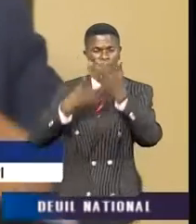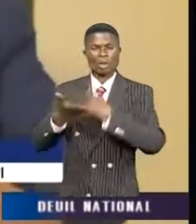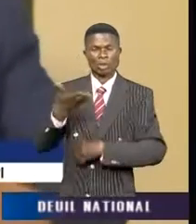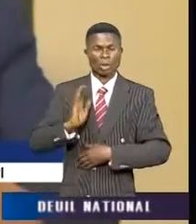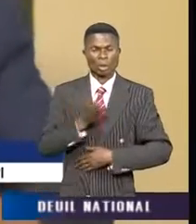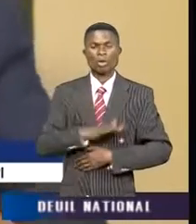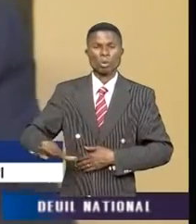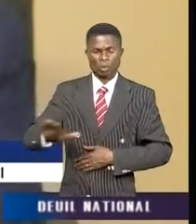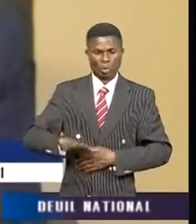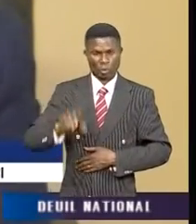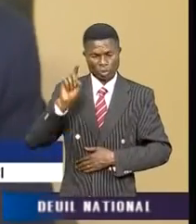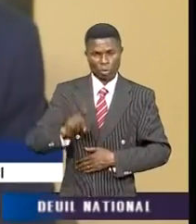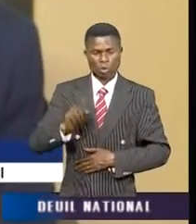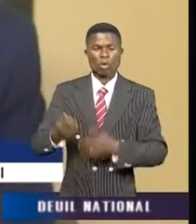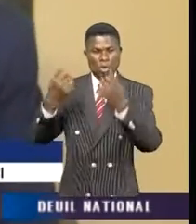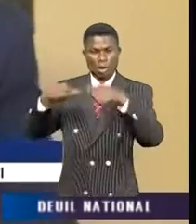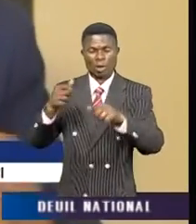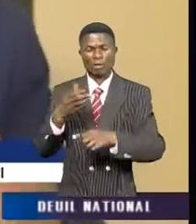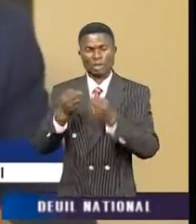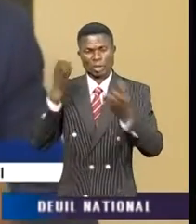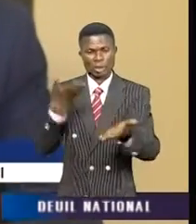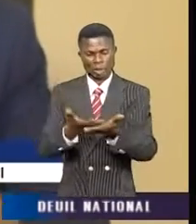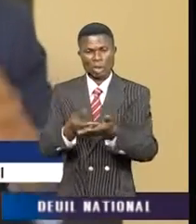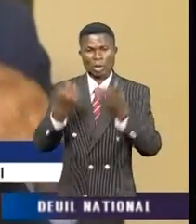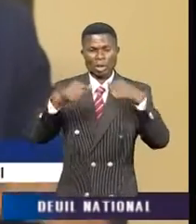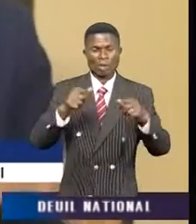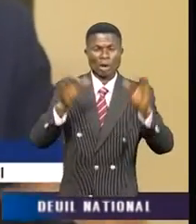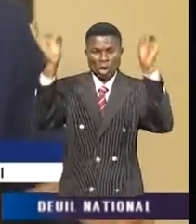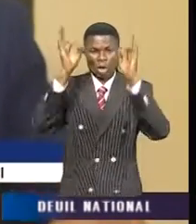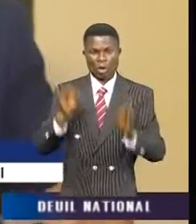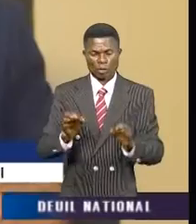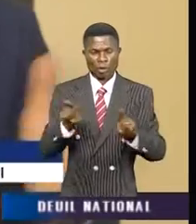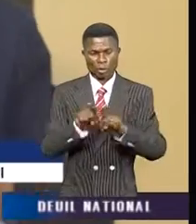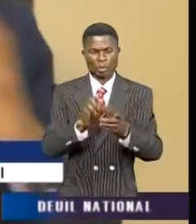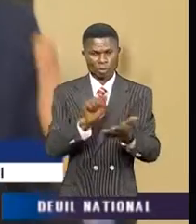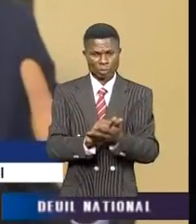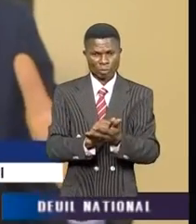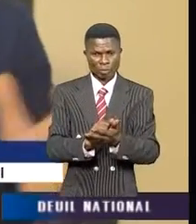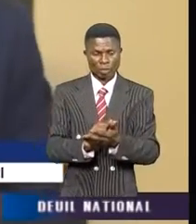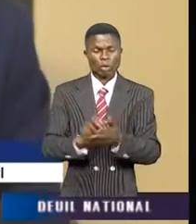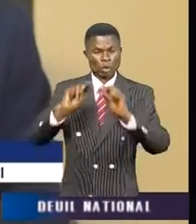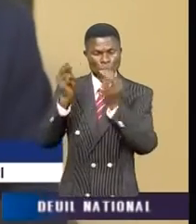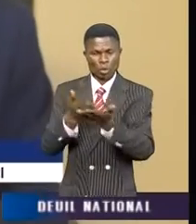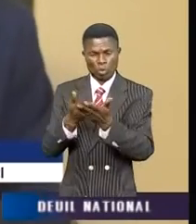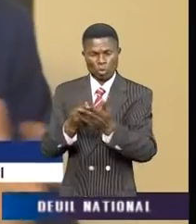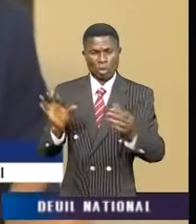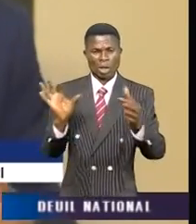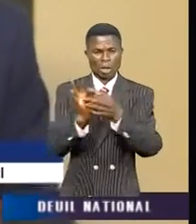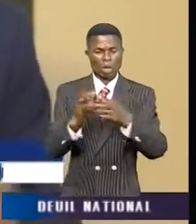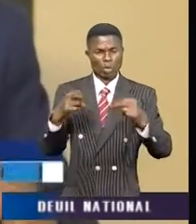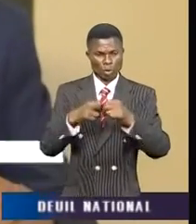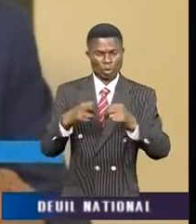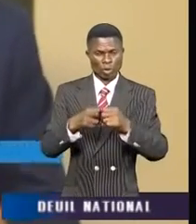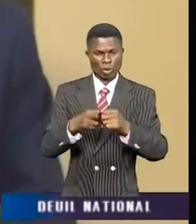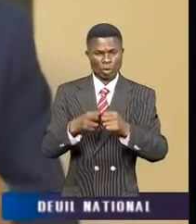pays doit se vendre. Et il se vend au travers du forum en ce qui concerne ces réseaux d'interconnexion électrique